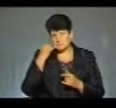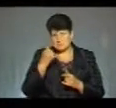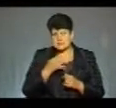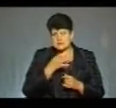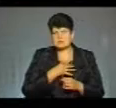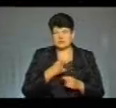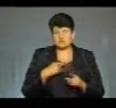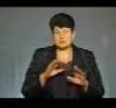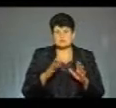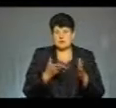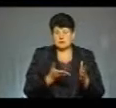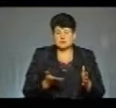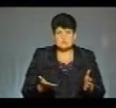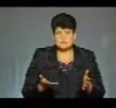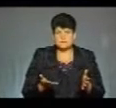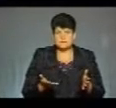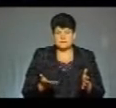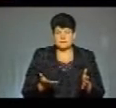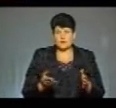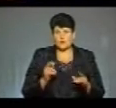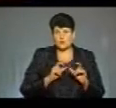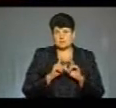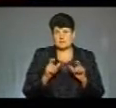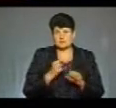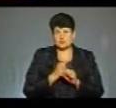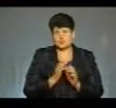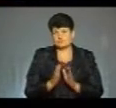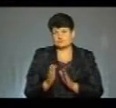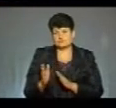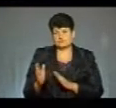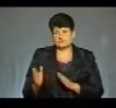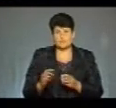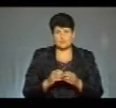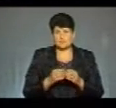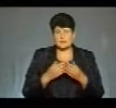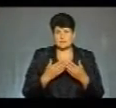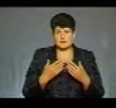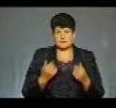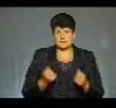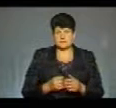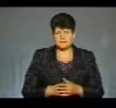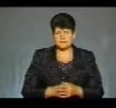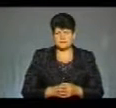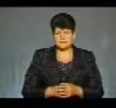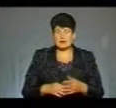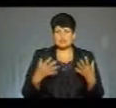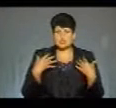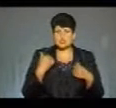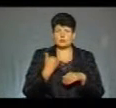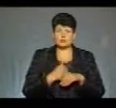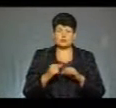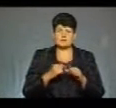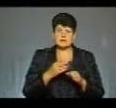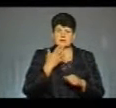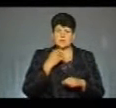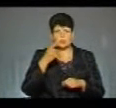таке сталося. Але університет працює в штатному режимі, немає ніяких абсолютно проблем. Начальник головного управління Нацполіції